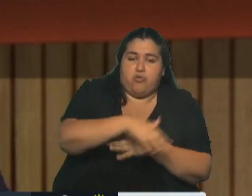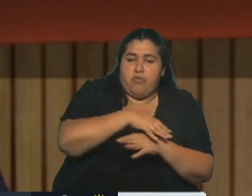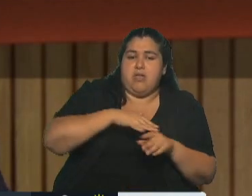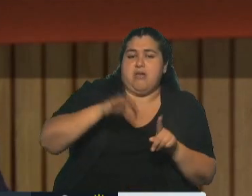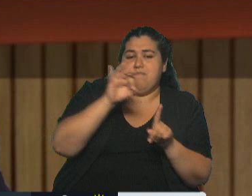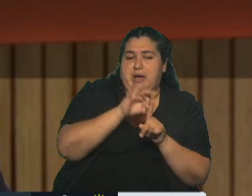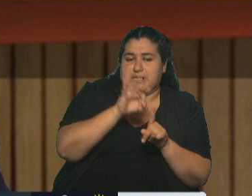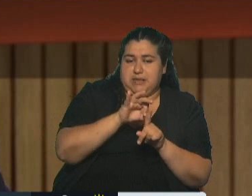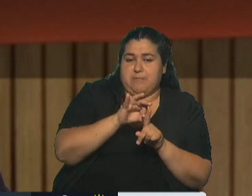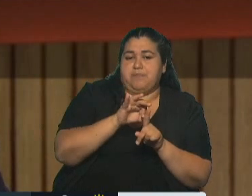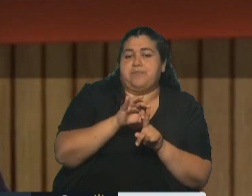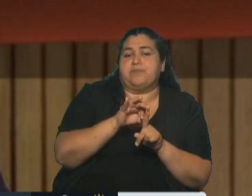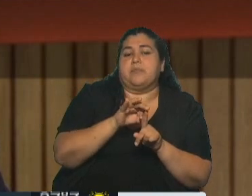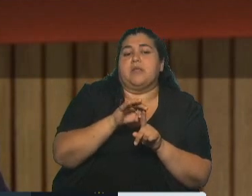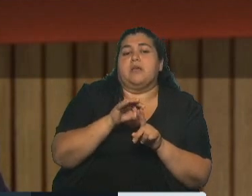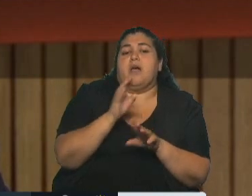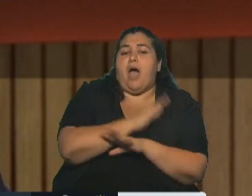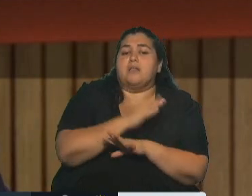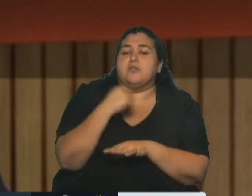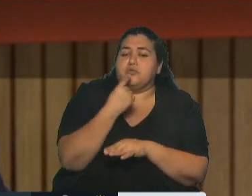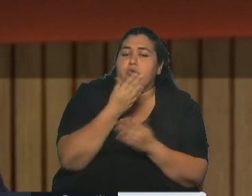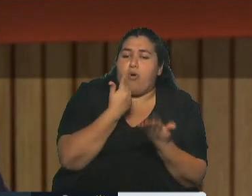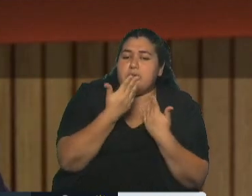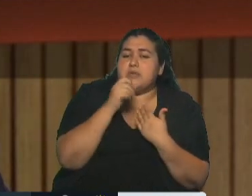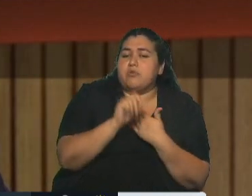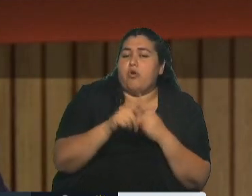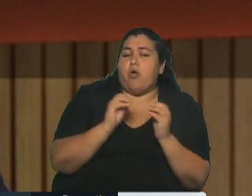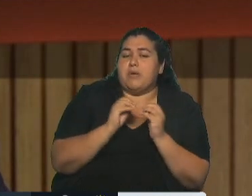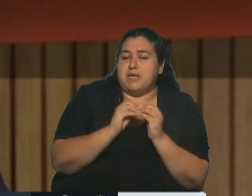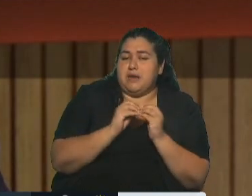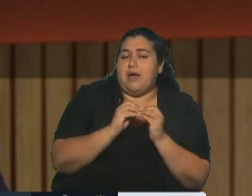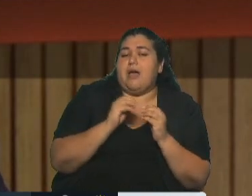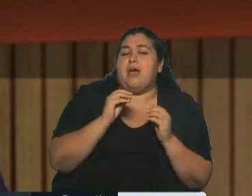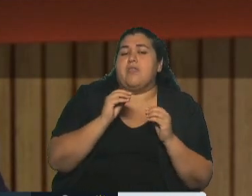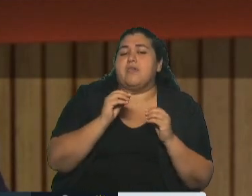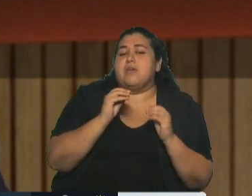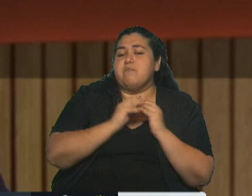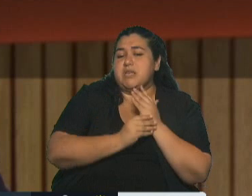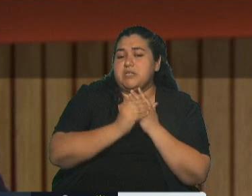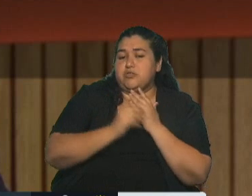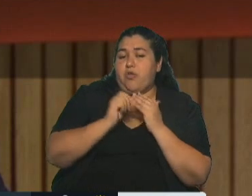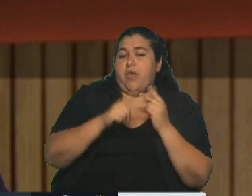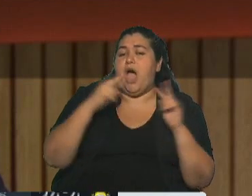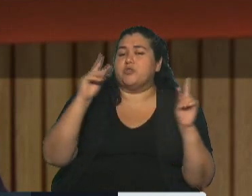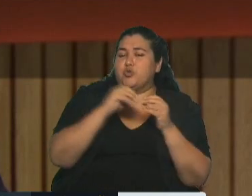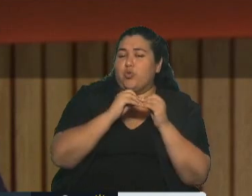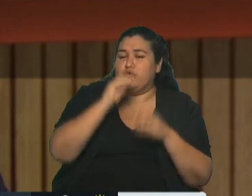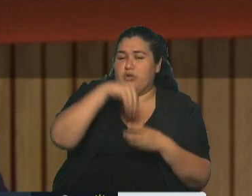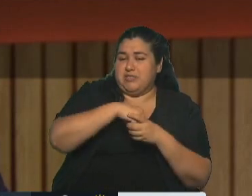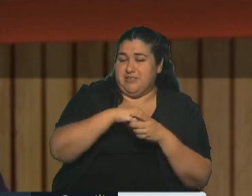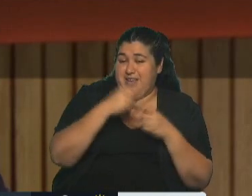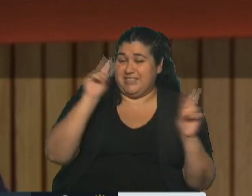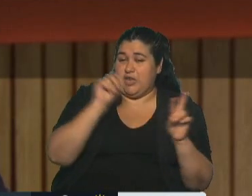از این گفتگو با همکارم وزیر خارجه محترم پاکستان در این